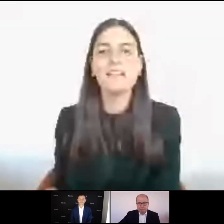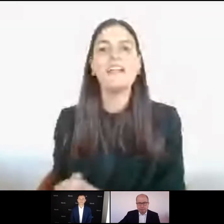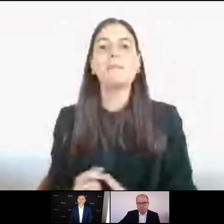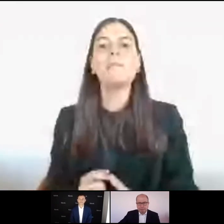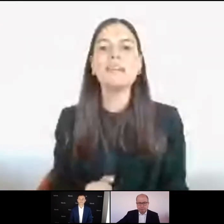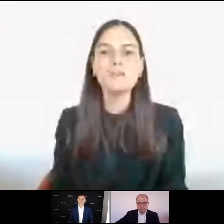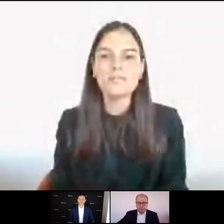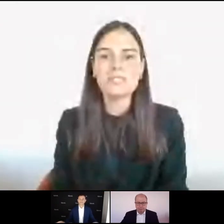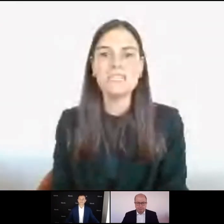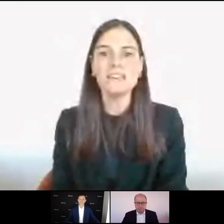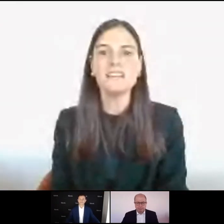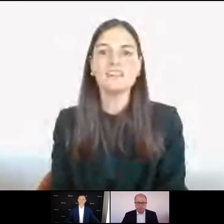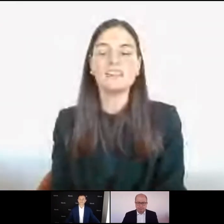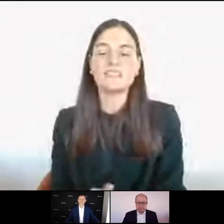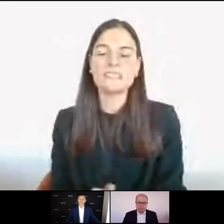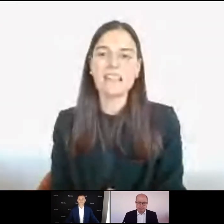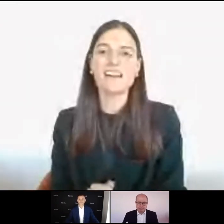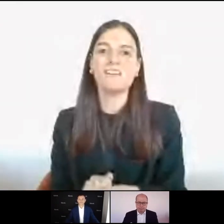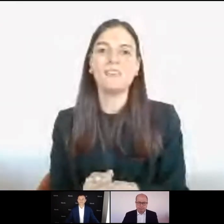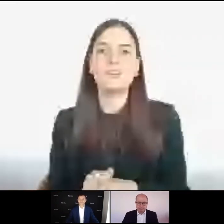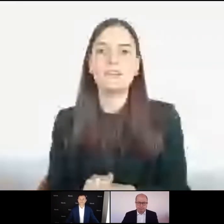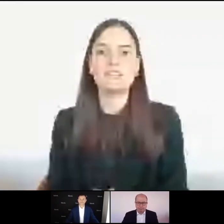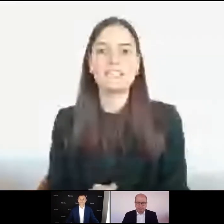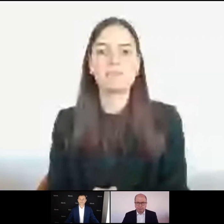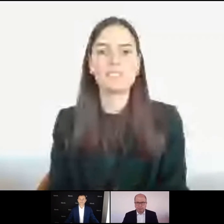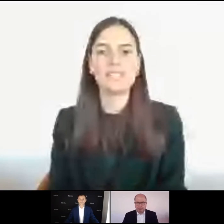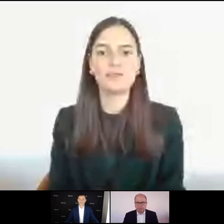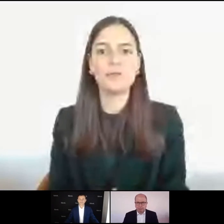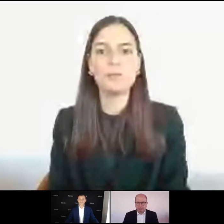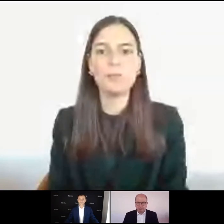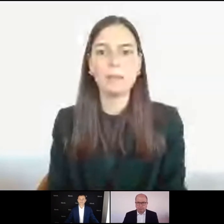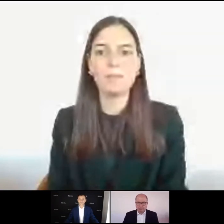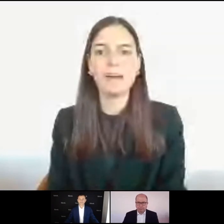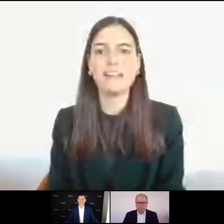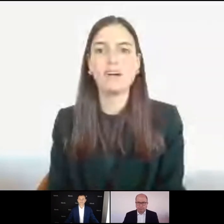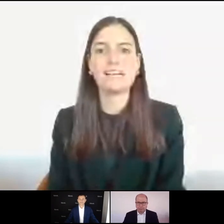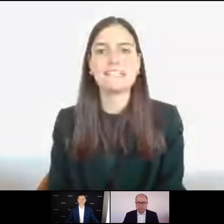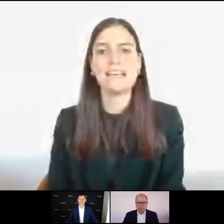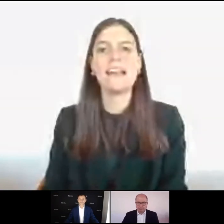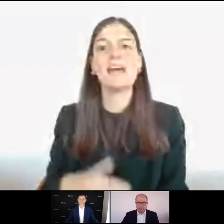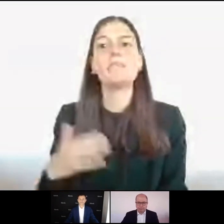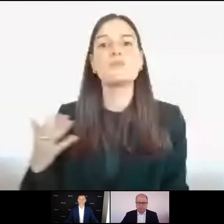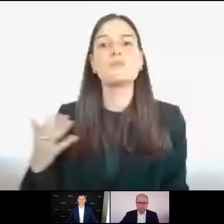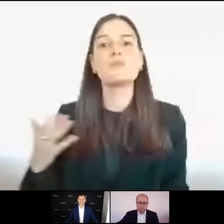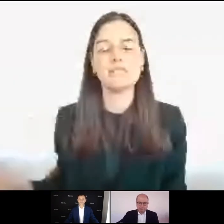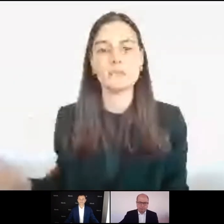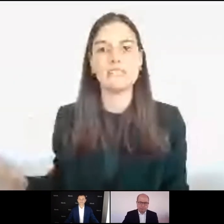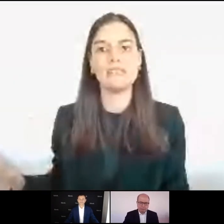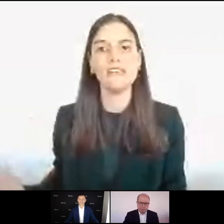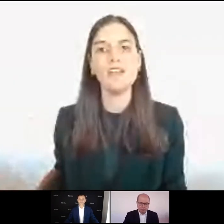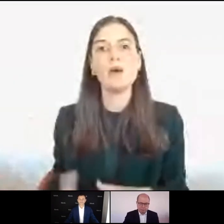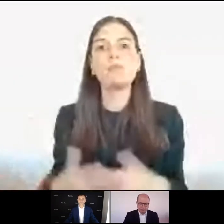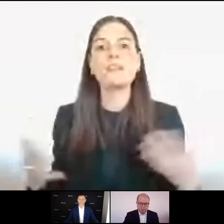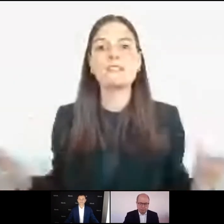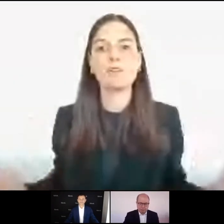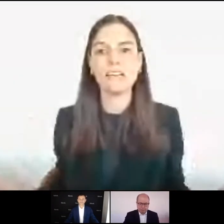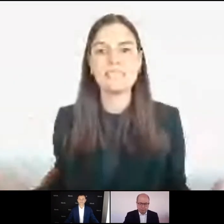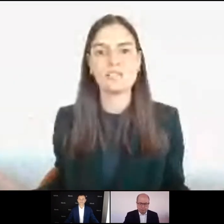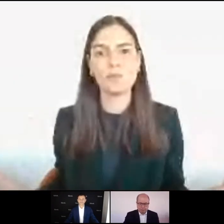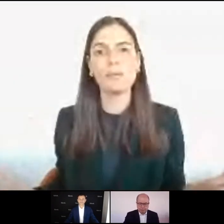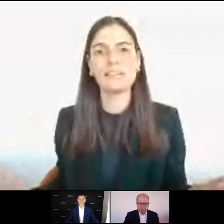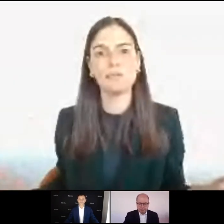meublée, mais aussi, et ça, l'investissement en direct ne nous permet pas, d'avoir accès à l'impôt sur les sociétés pour